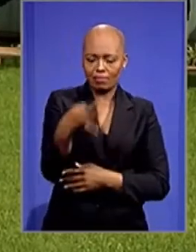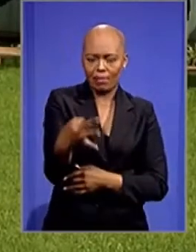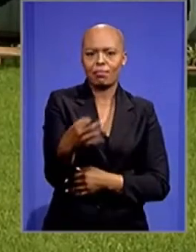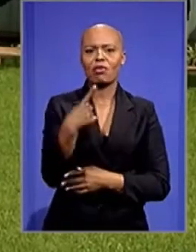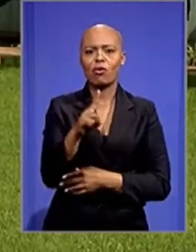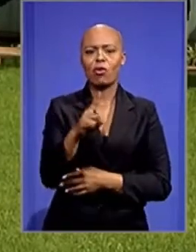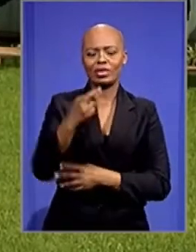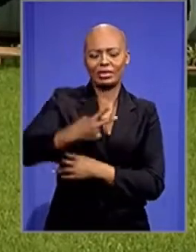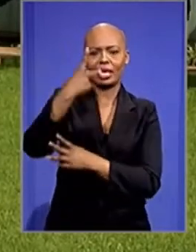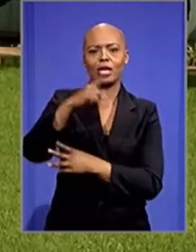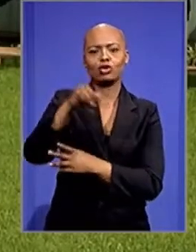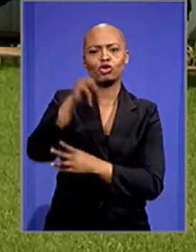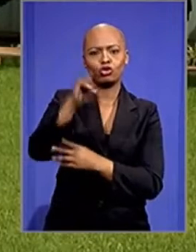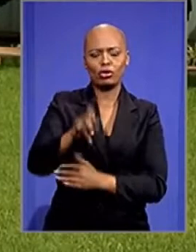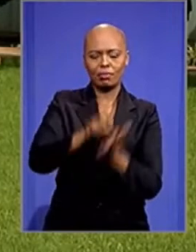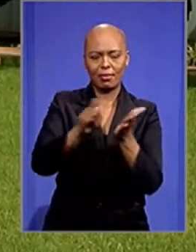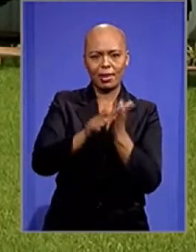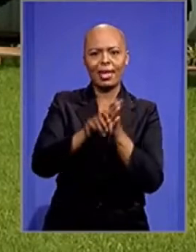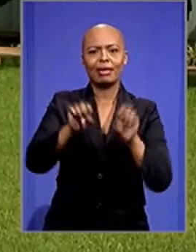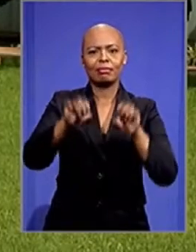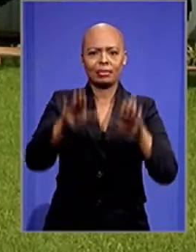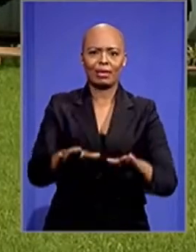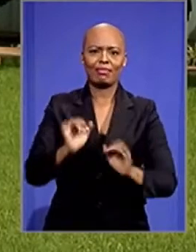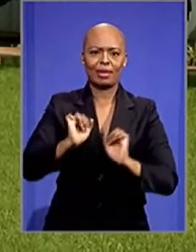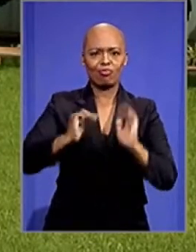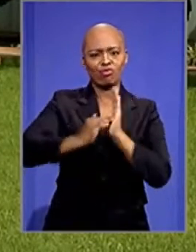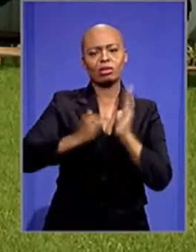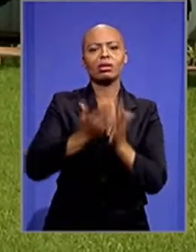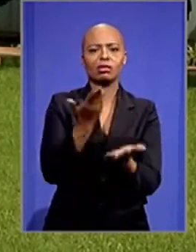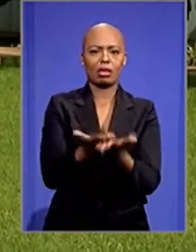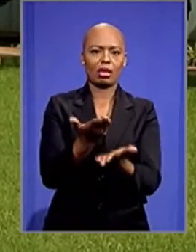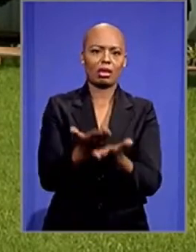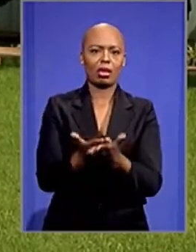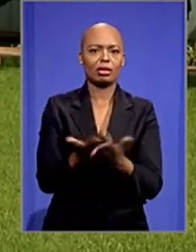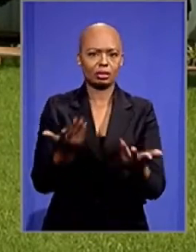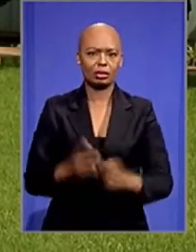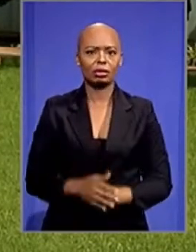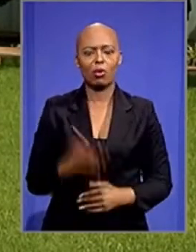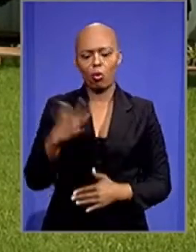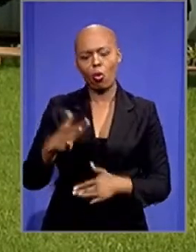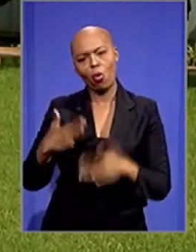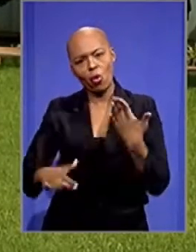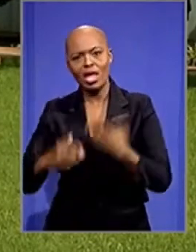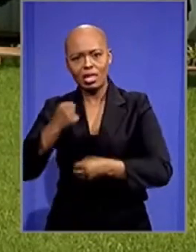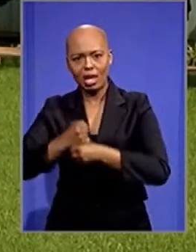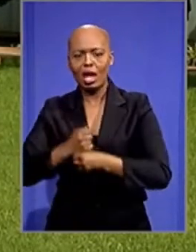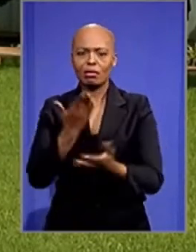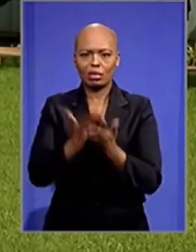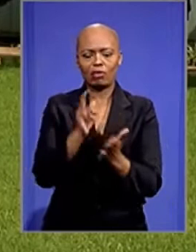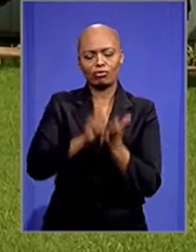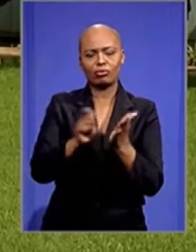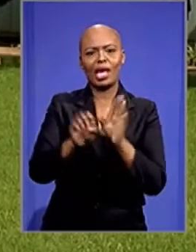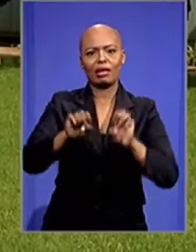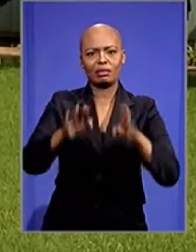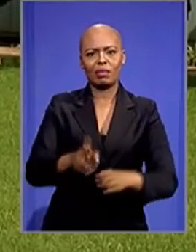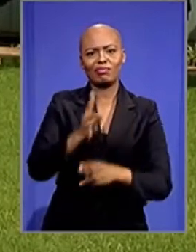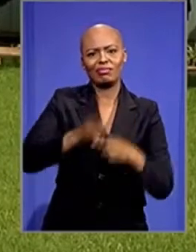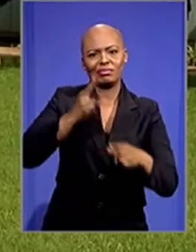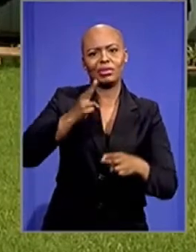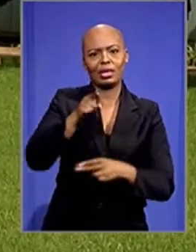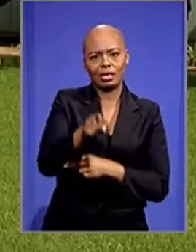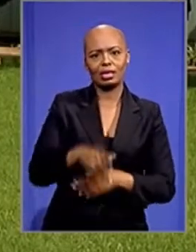go di tšea ka June ba ngwala ka tlhatlhobo ya mafelo a ngwaga. E tla dependa gore ba nyaka sebaka